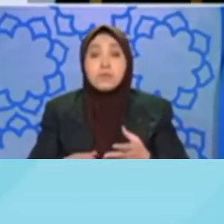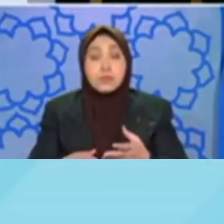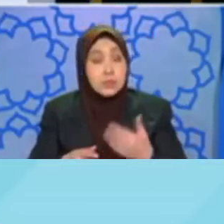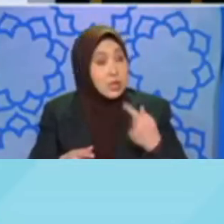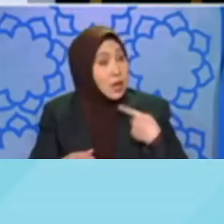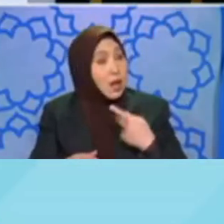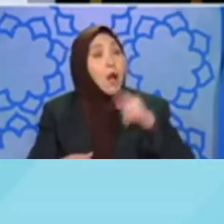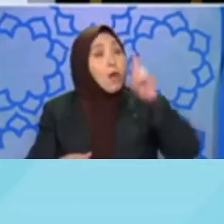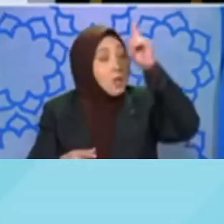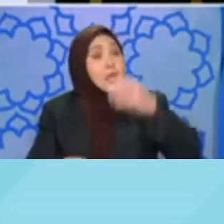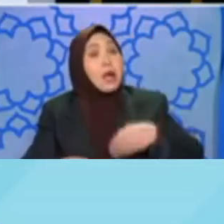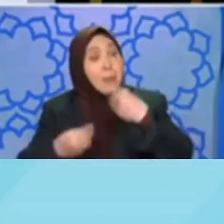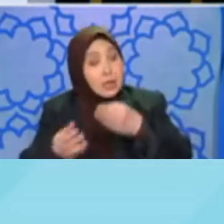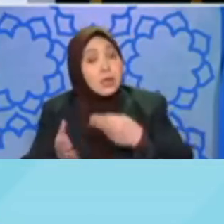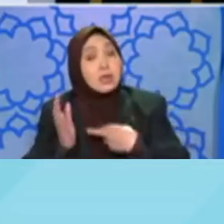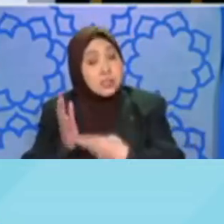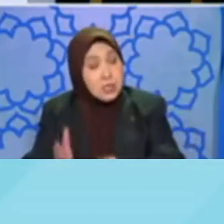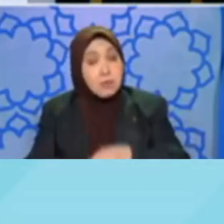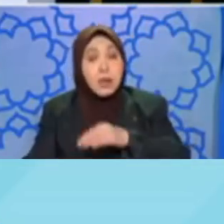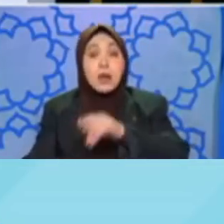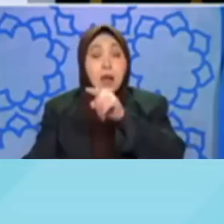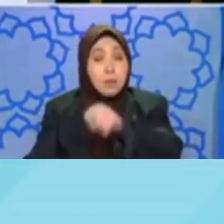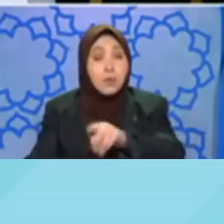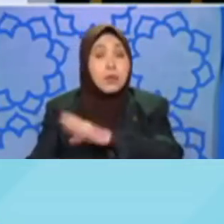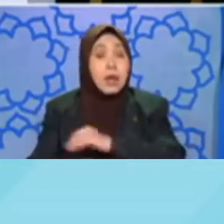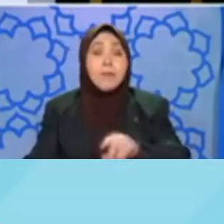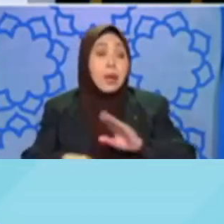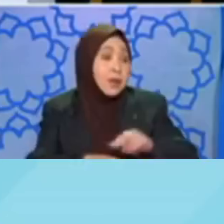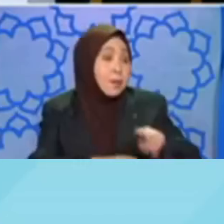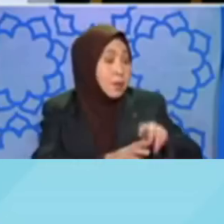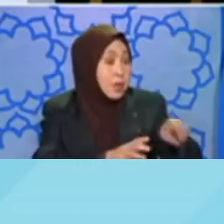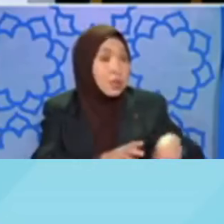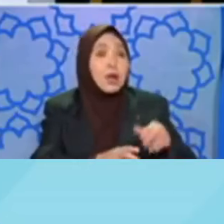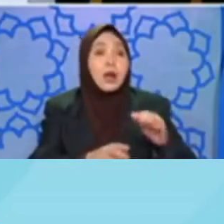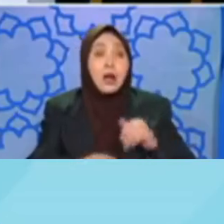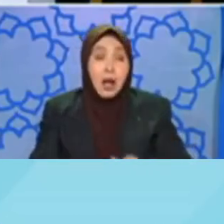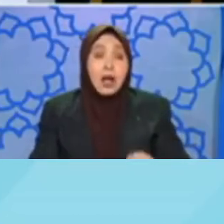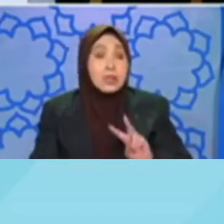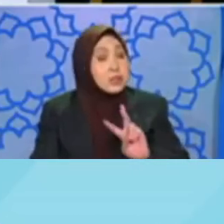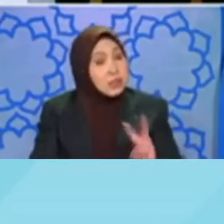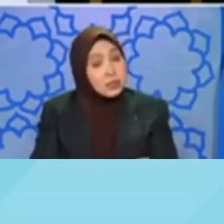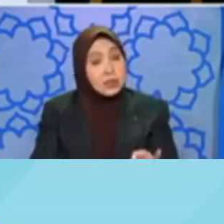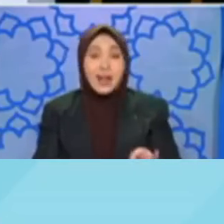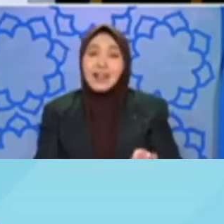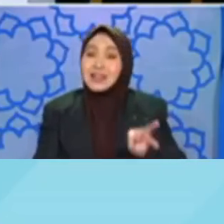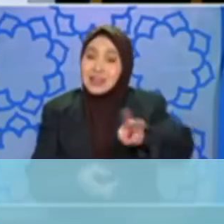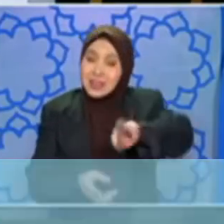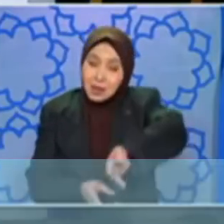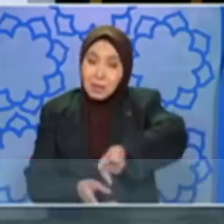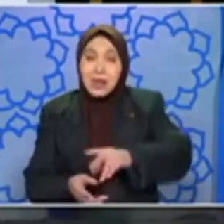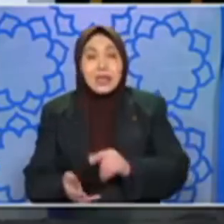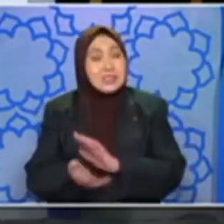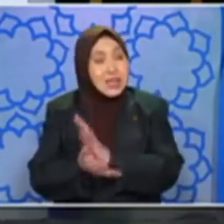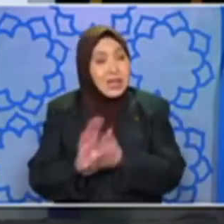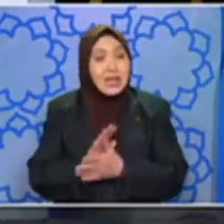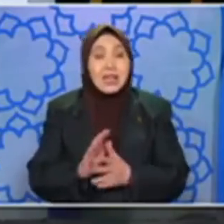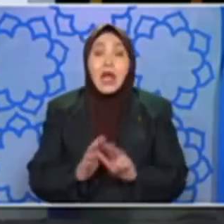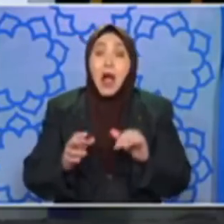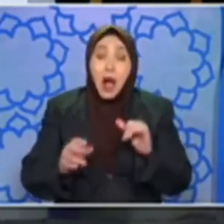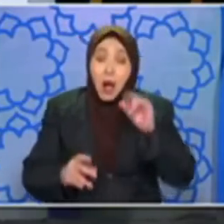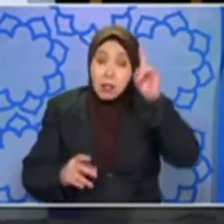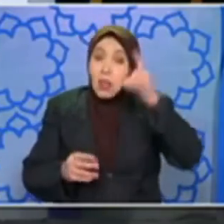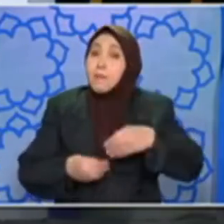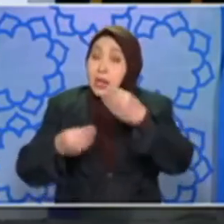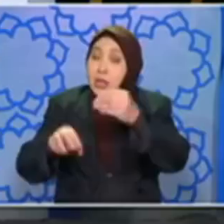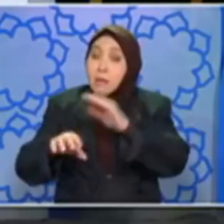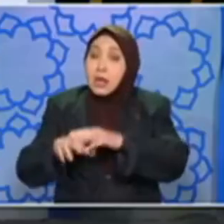kami yang beri rezeki kepada kamu dan juga kepada mereka. Wa iyyahum, terbalik, ya. Di sini Allah berikan kepada mereka